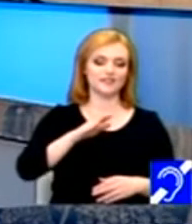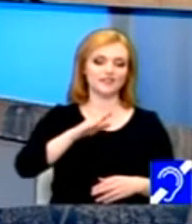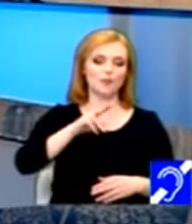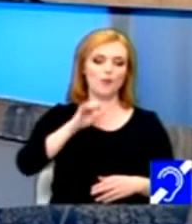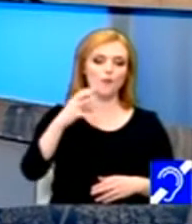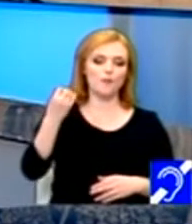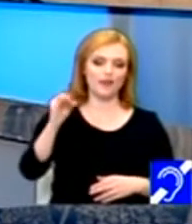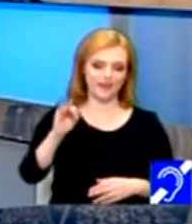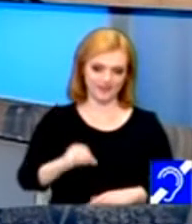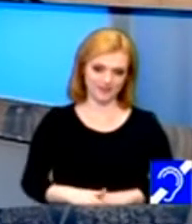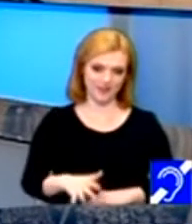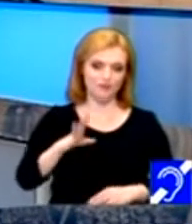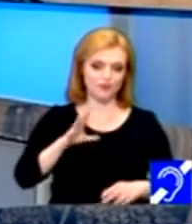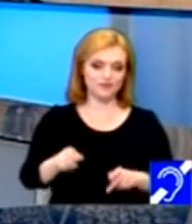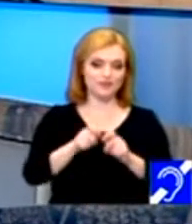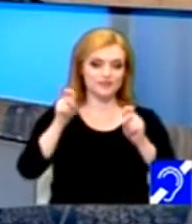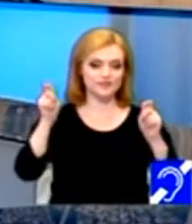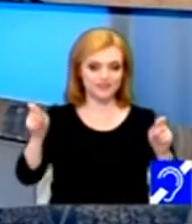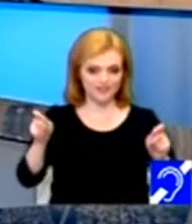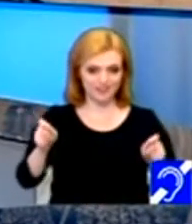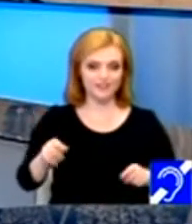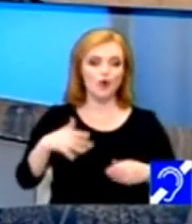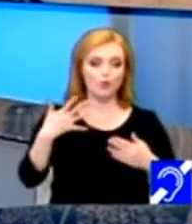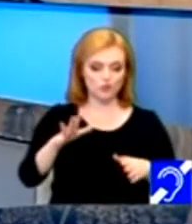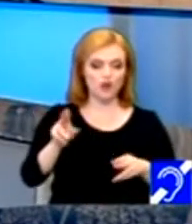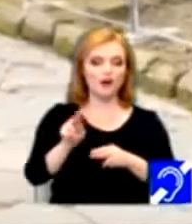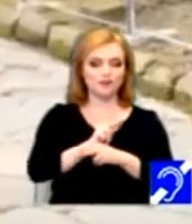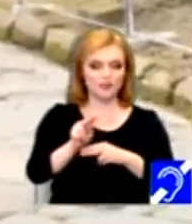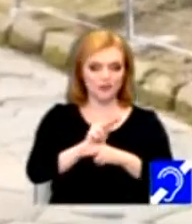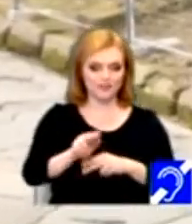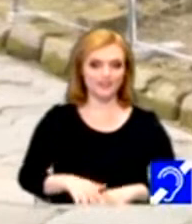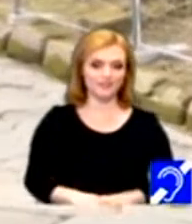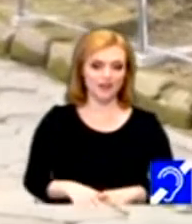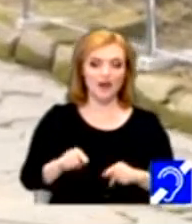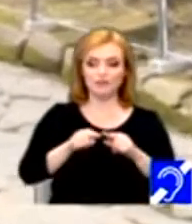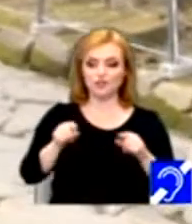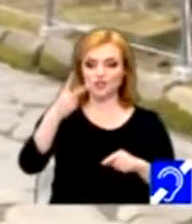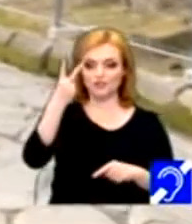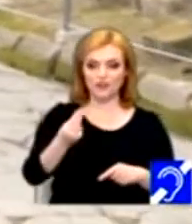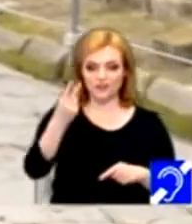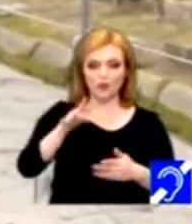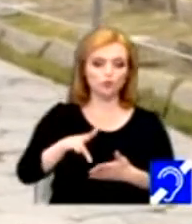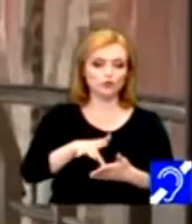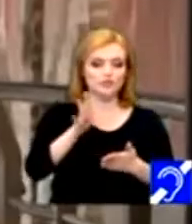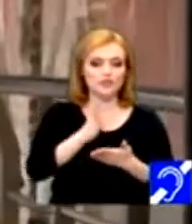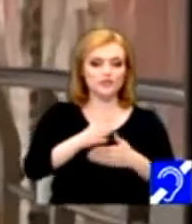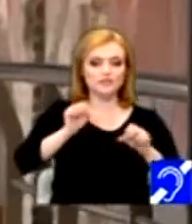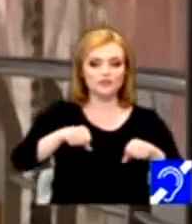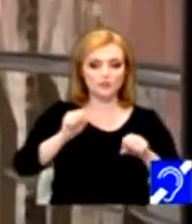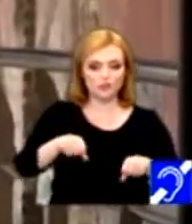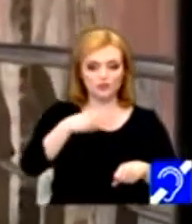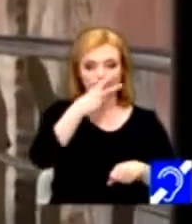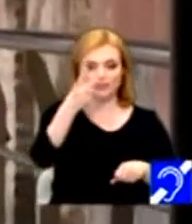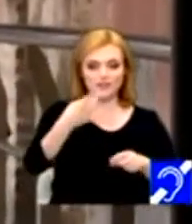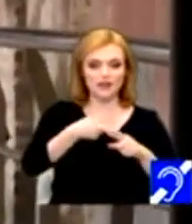mod excepțional vizitatorilor în timpul lucrărilor de restaurare. Timp de 2 zile, turiștii au șansa să viziteze Casa del Fruteto, numită